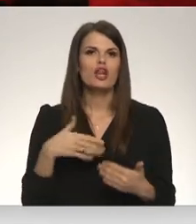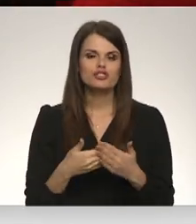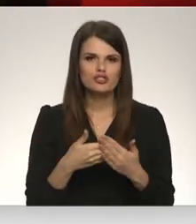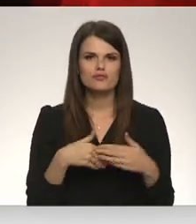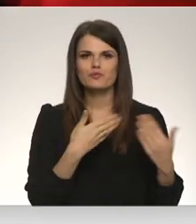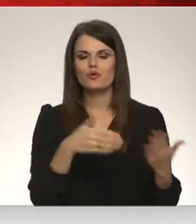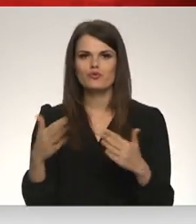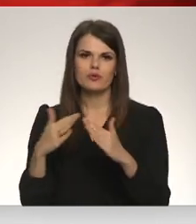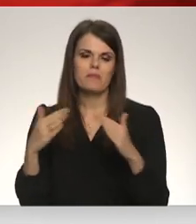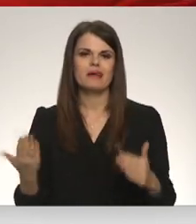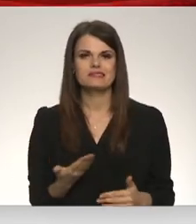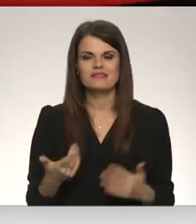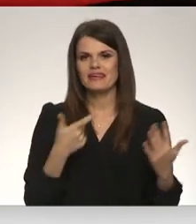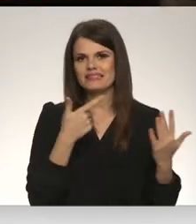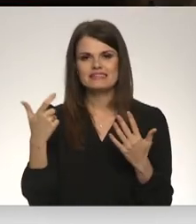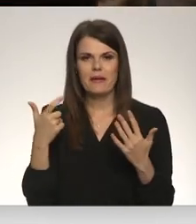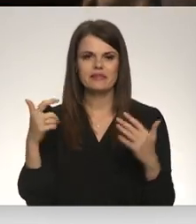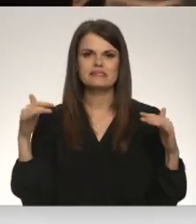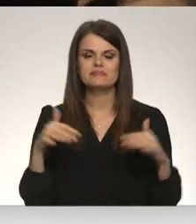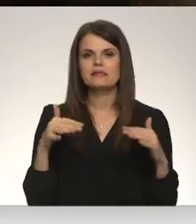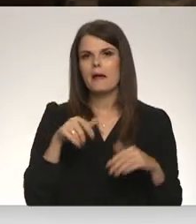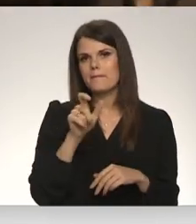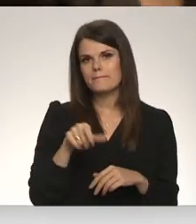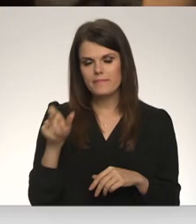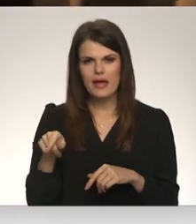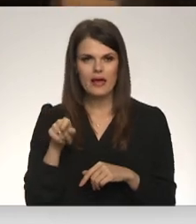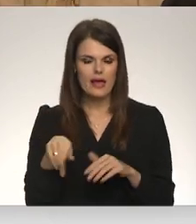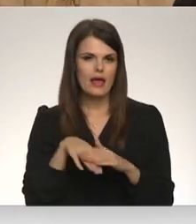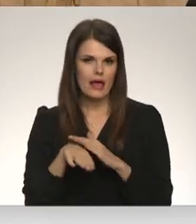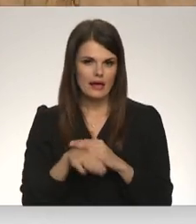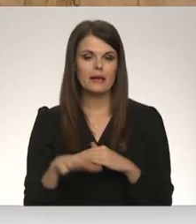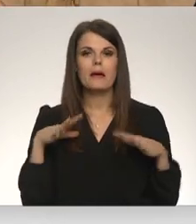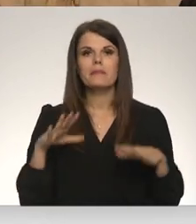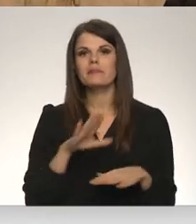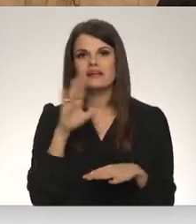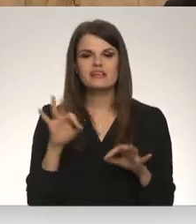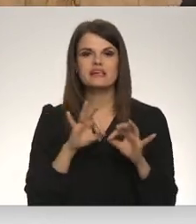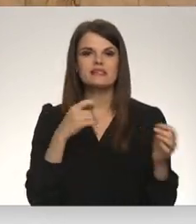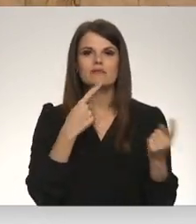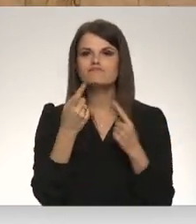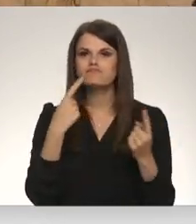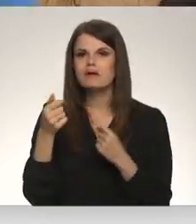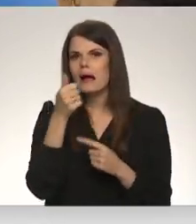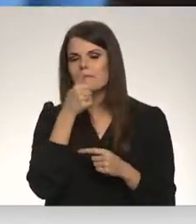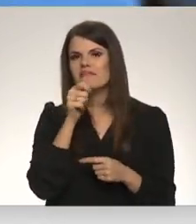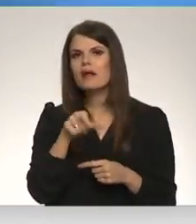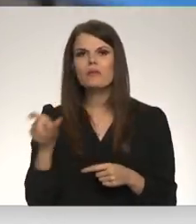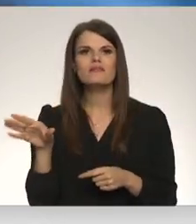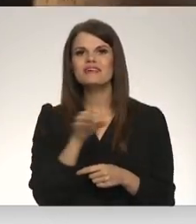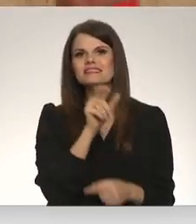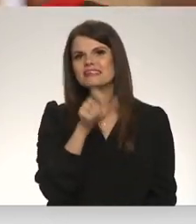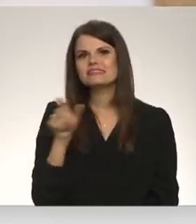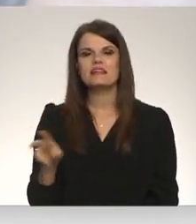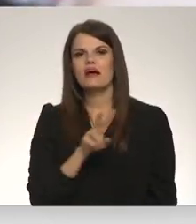izmitināti vairāk nekā 700 bēgļi, brīvdienās sākta privāta persona uzrunāšana. Proti apzinot visu to cilvēku